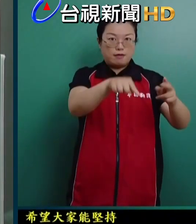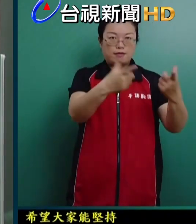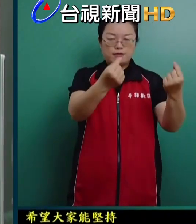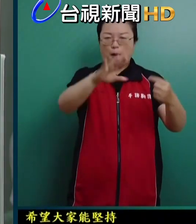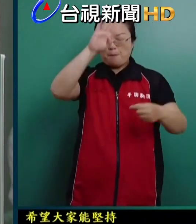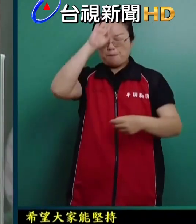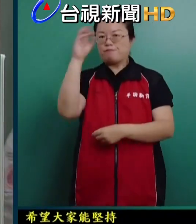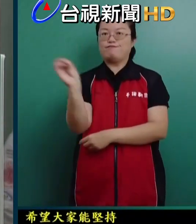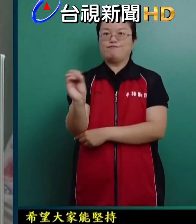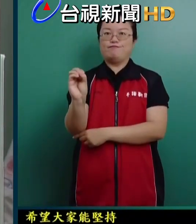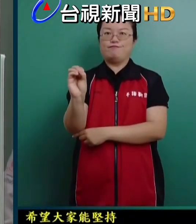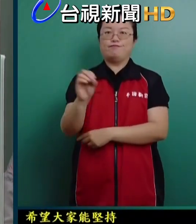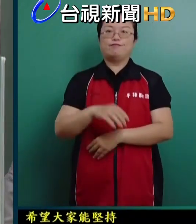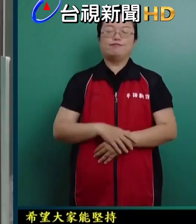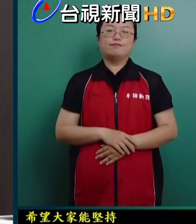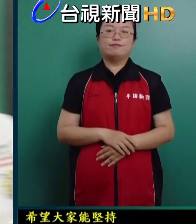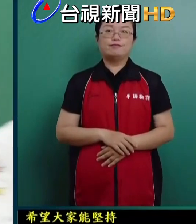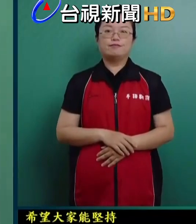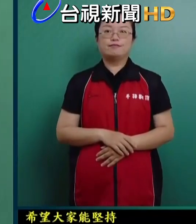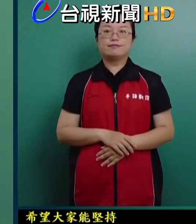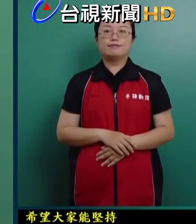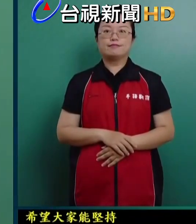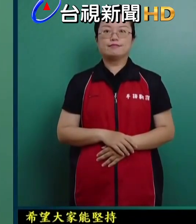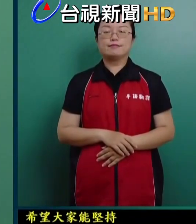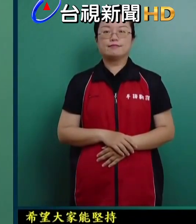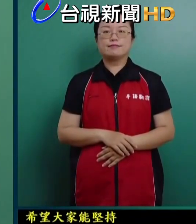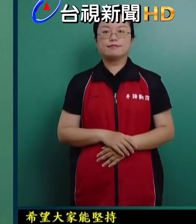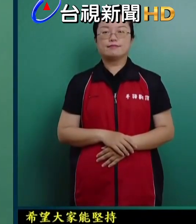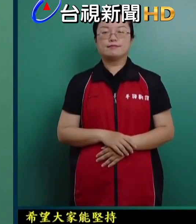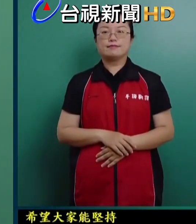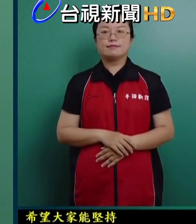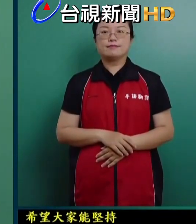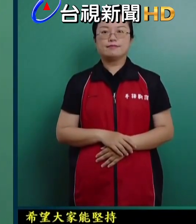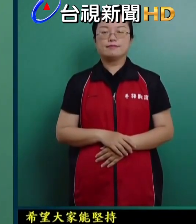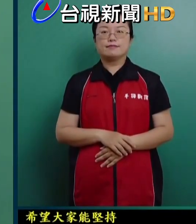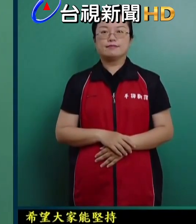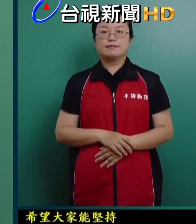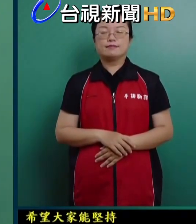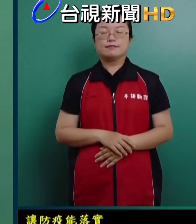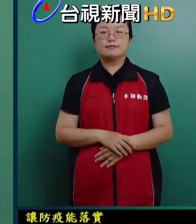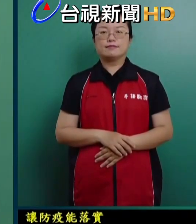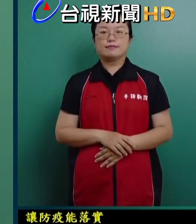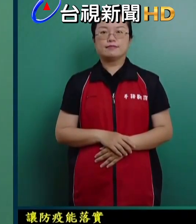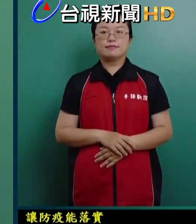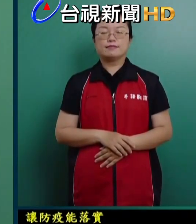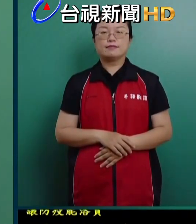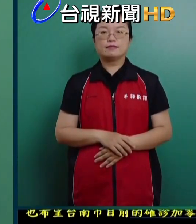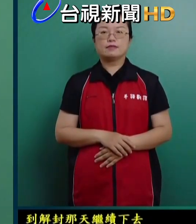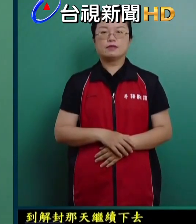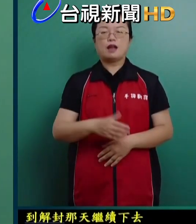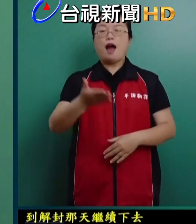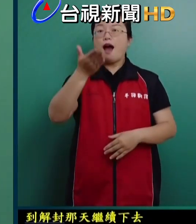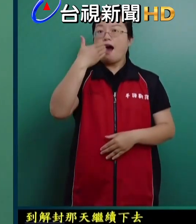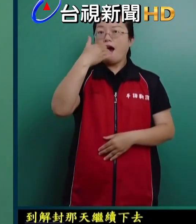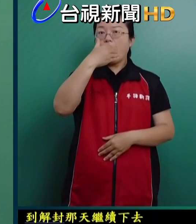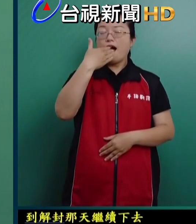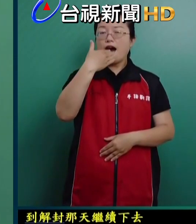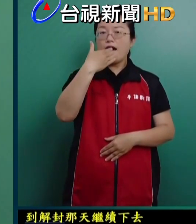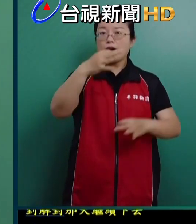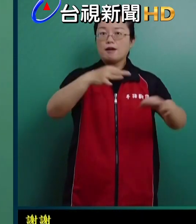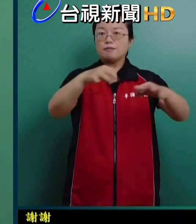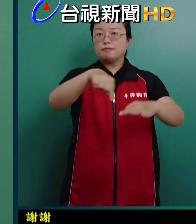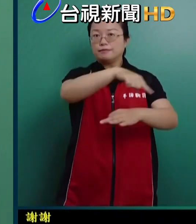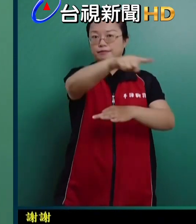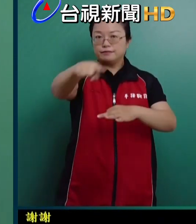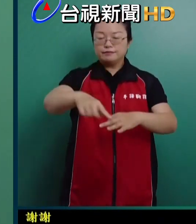谢。 所以非常感谢我们业者齁，餐饮业者他们的一个共